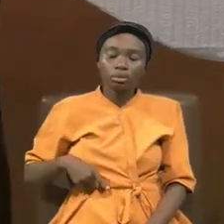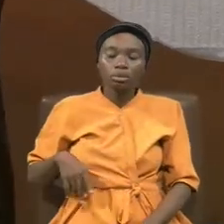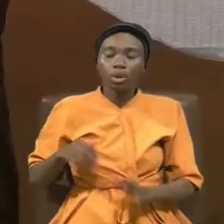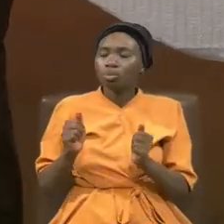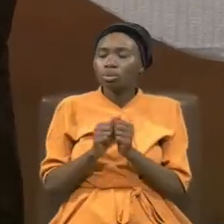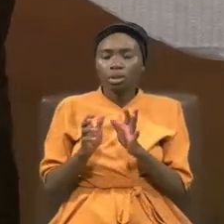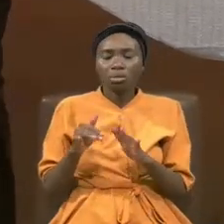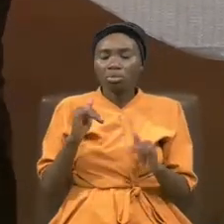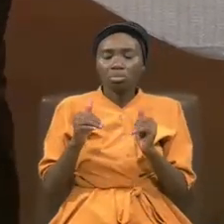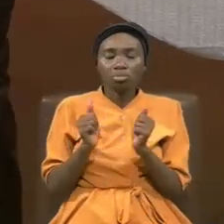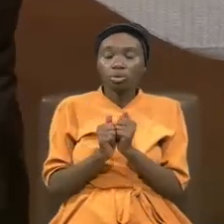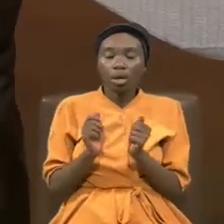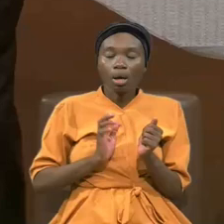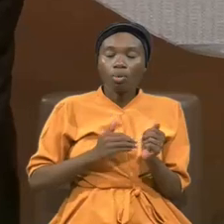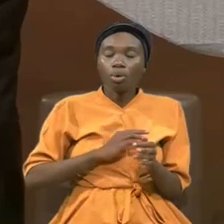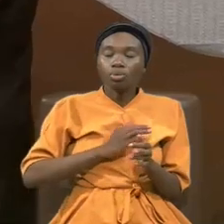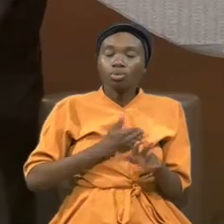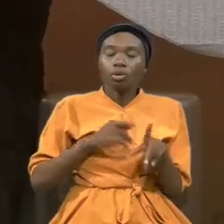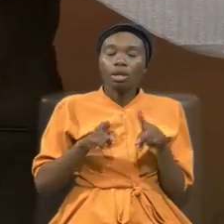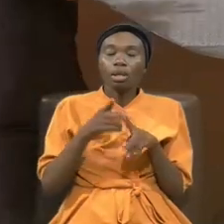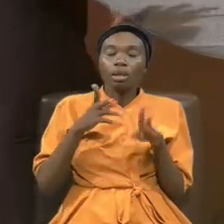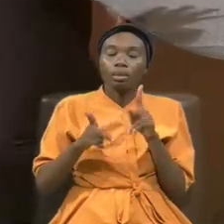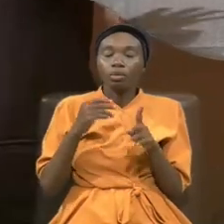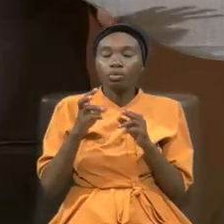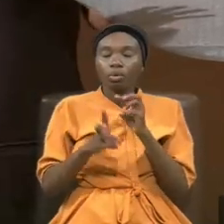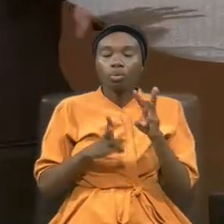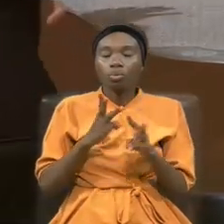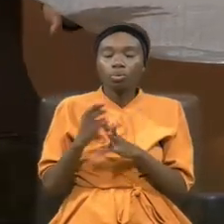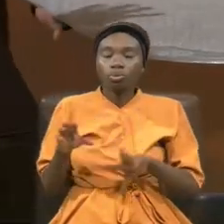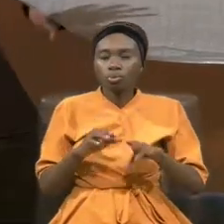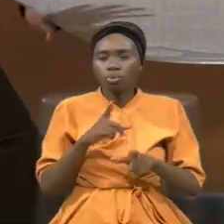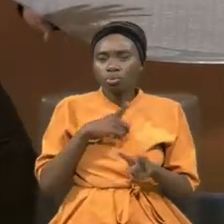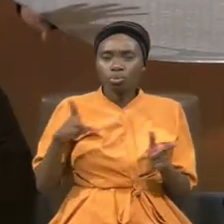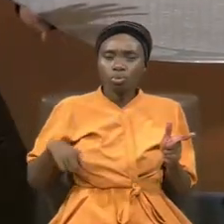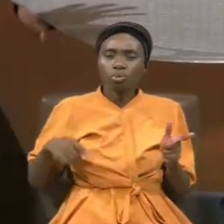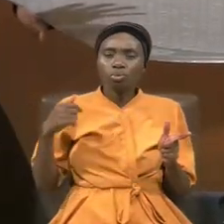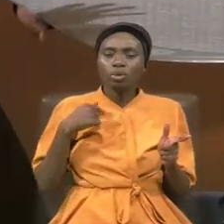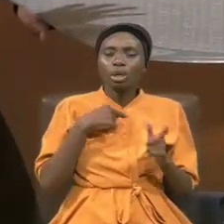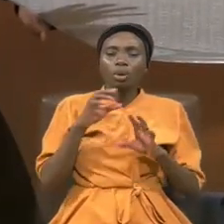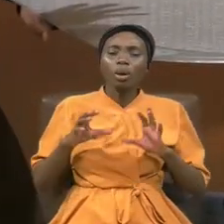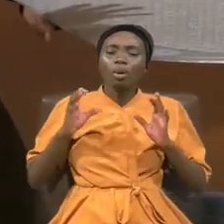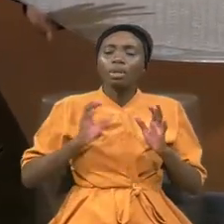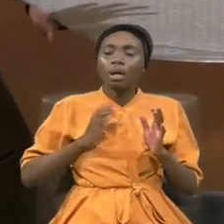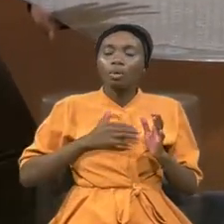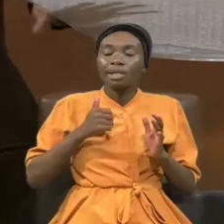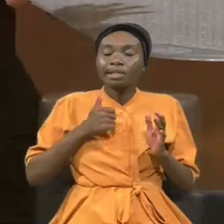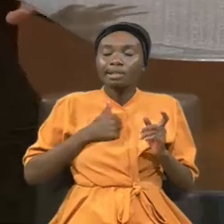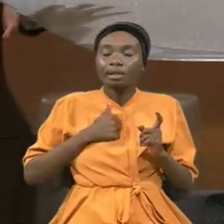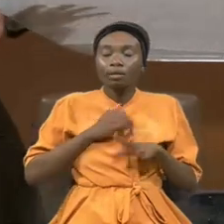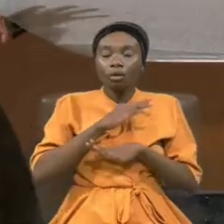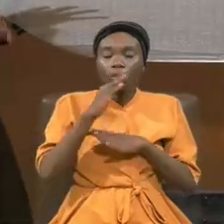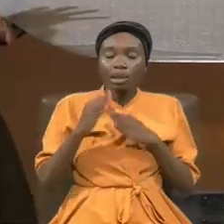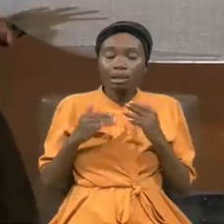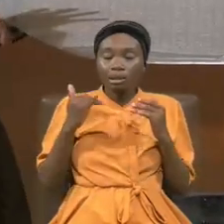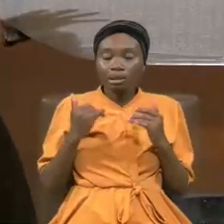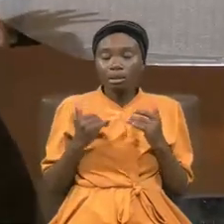sans jouer avec notre âme, comme les gens du monde le font. Seigneur, nous nous consacrons